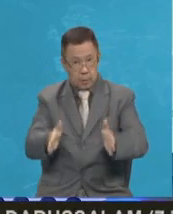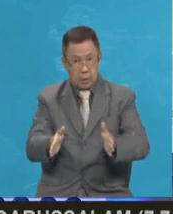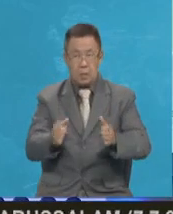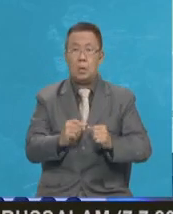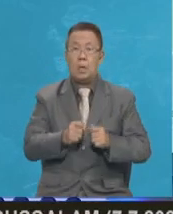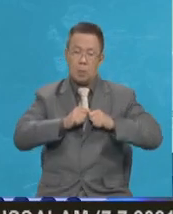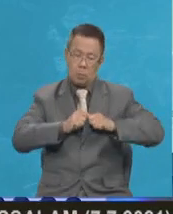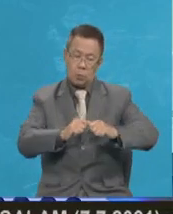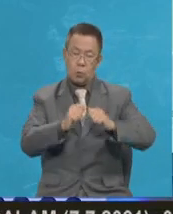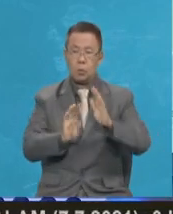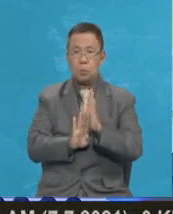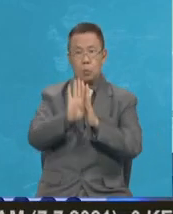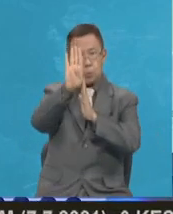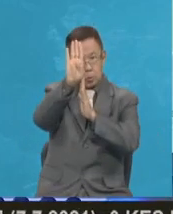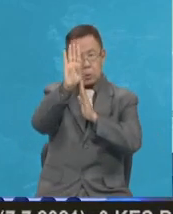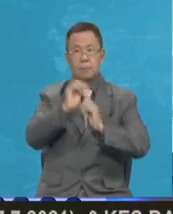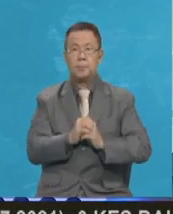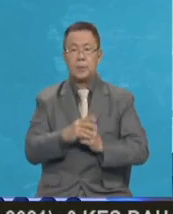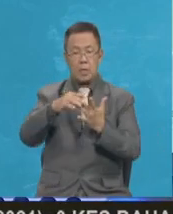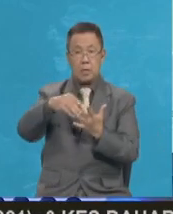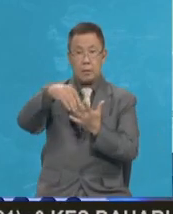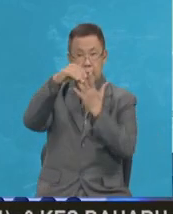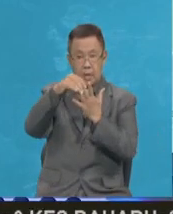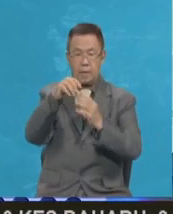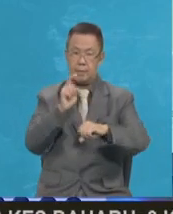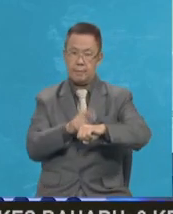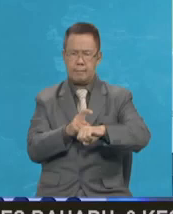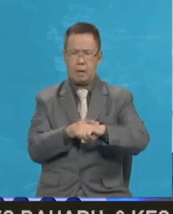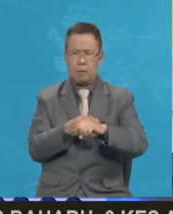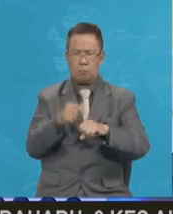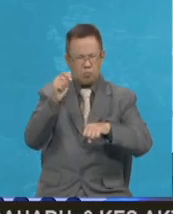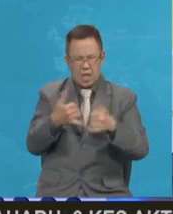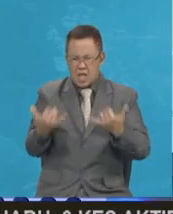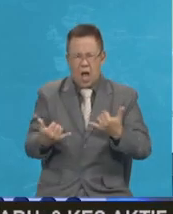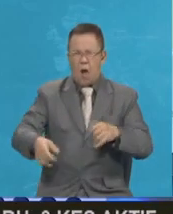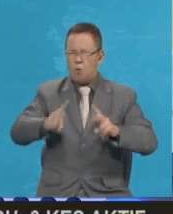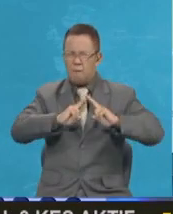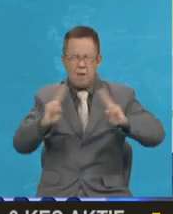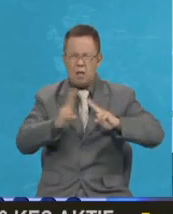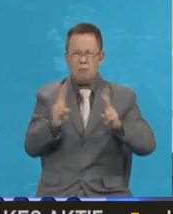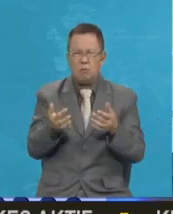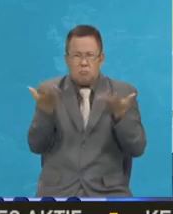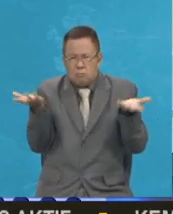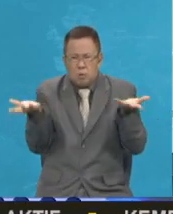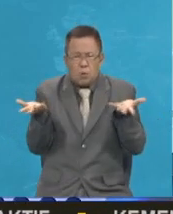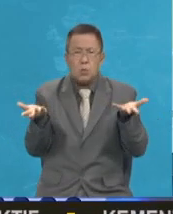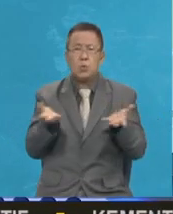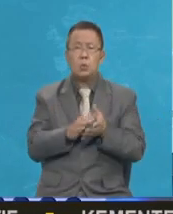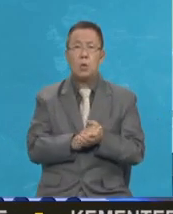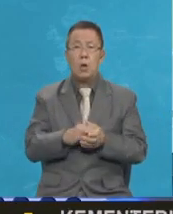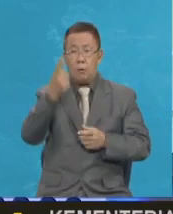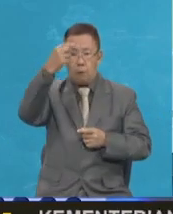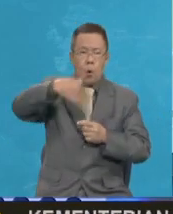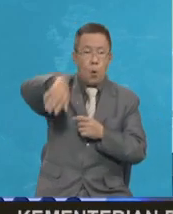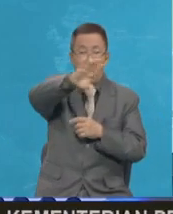pagi terus berkembang maju ini Terutama ketika keadaan ketidaktentuan yang masih tinggi rantaian bekalan dan pergerakan